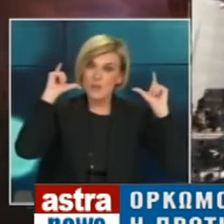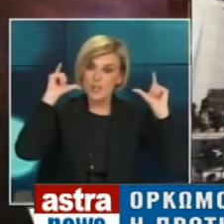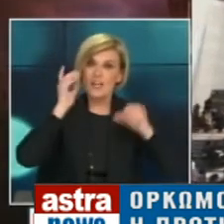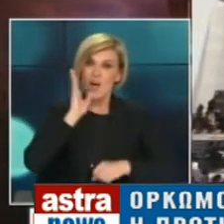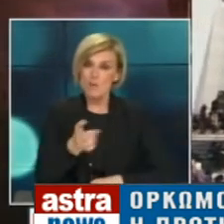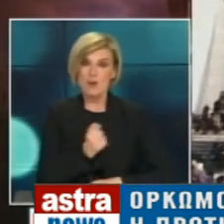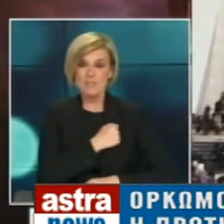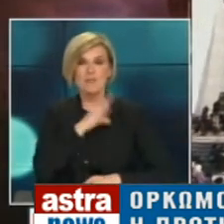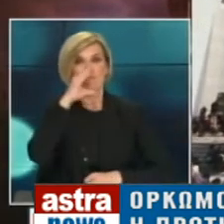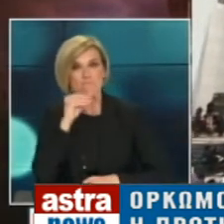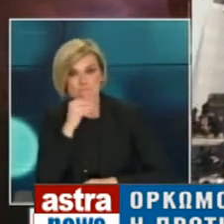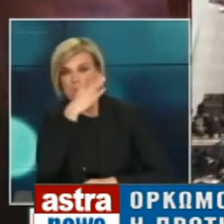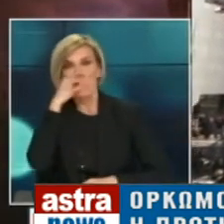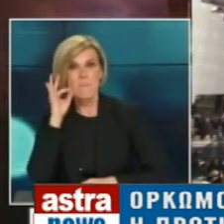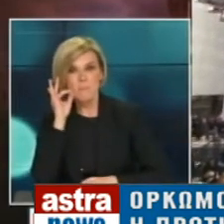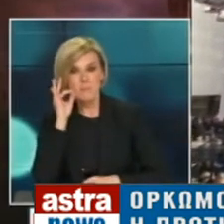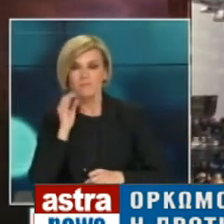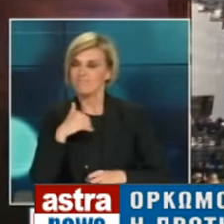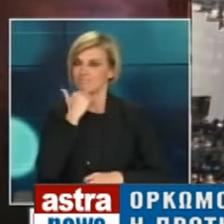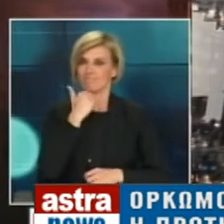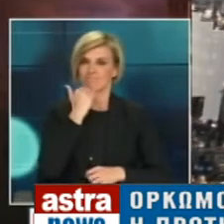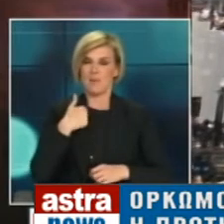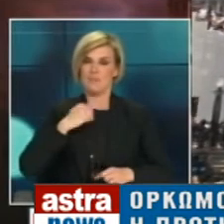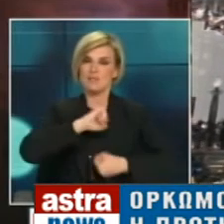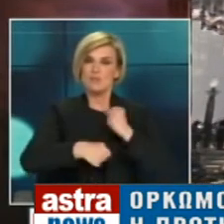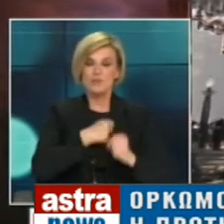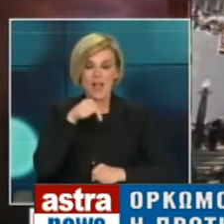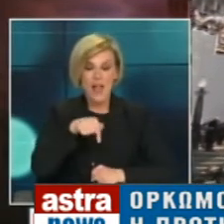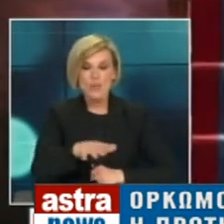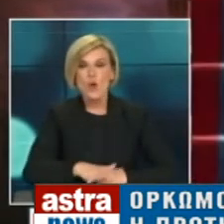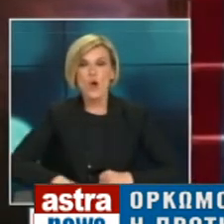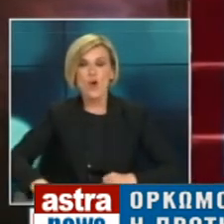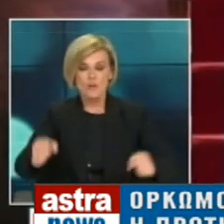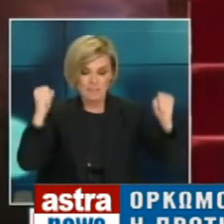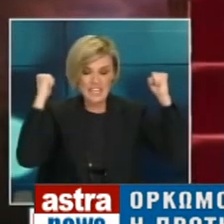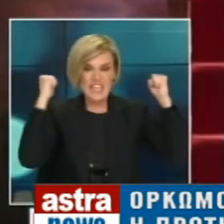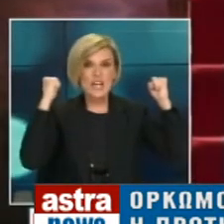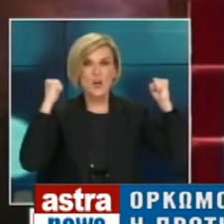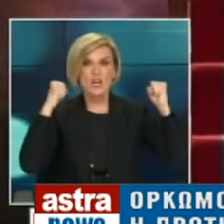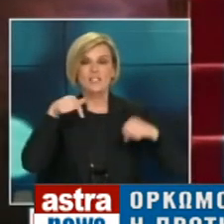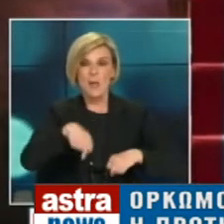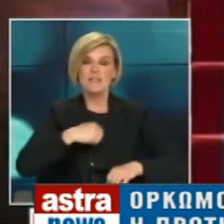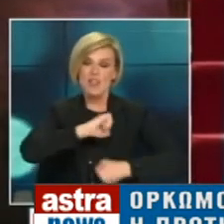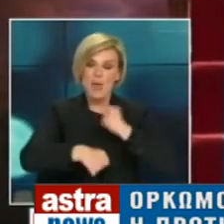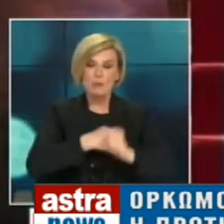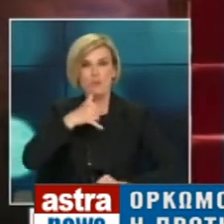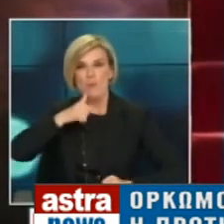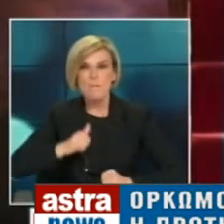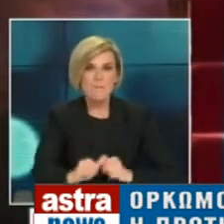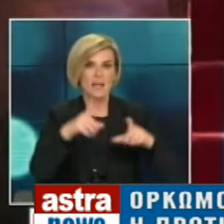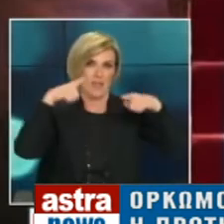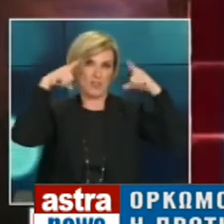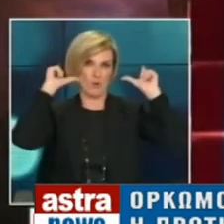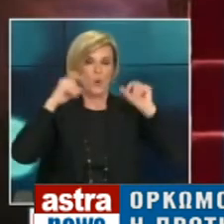μας, να μας εξωθήσει από αυτό το ιερό χώρο. Αυτό δεν συνέβη και δεν θα συμβεί ποτέ,